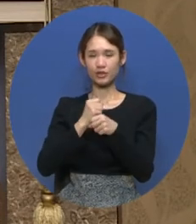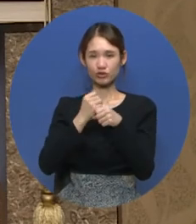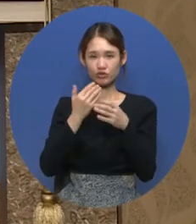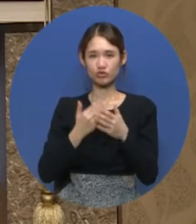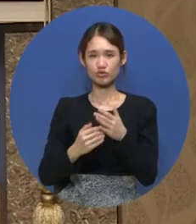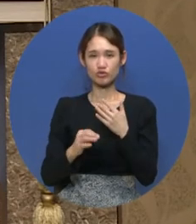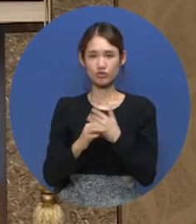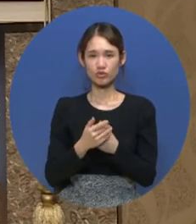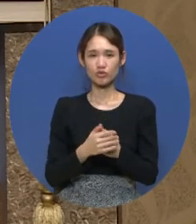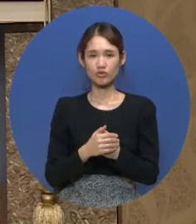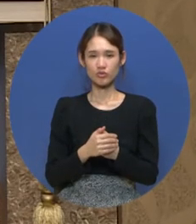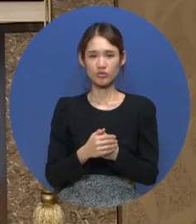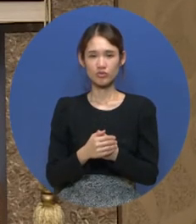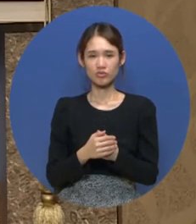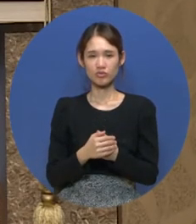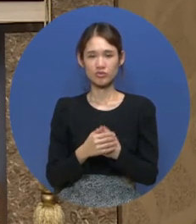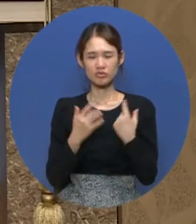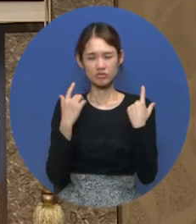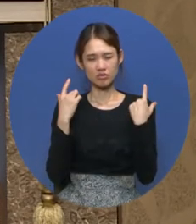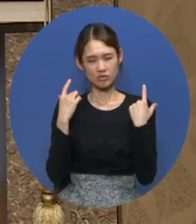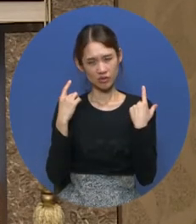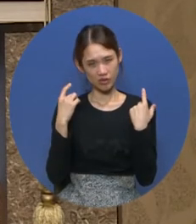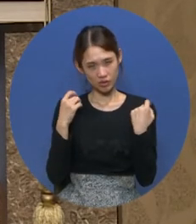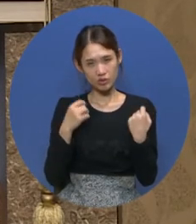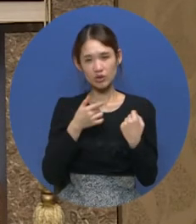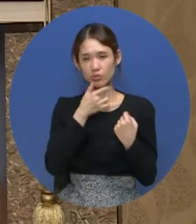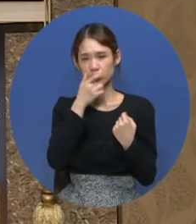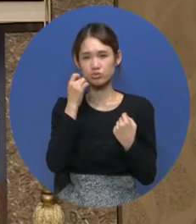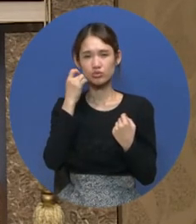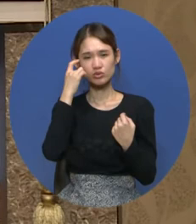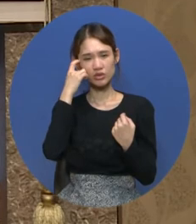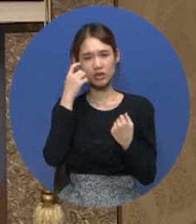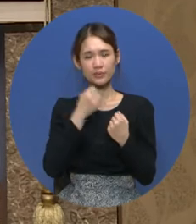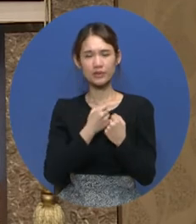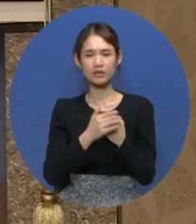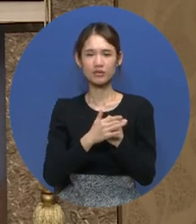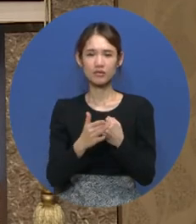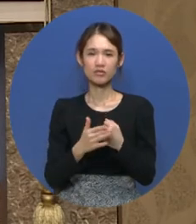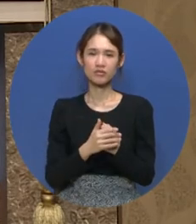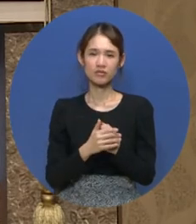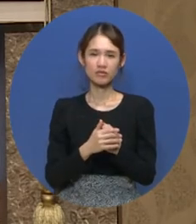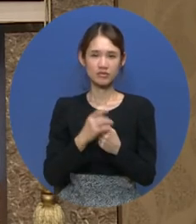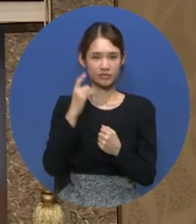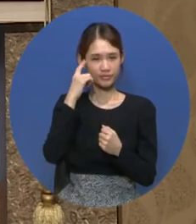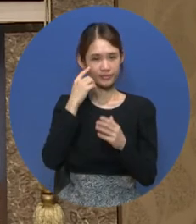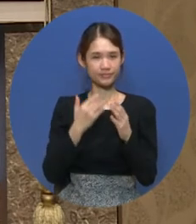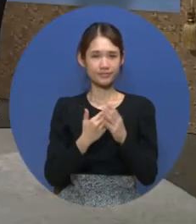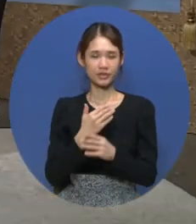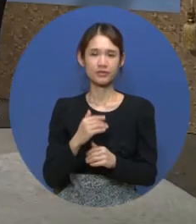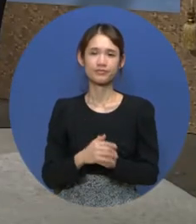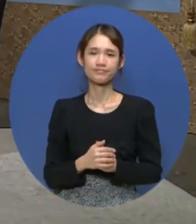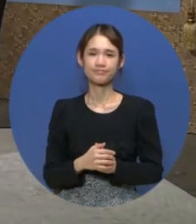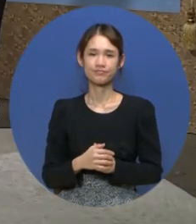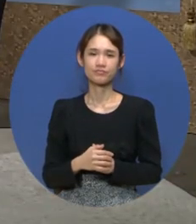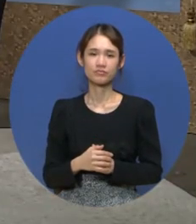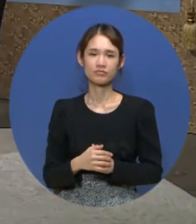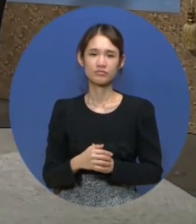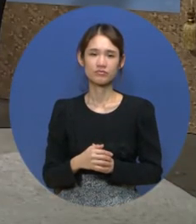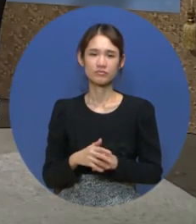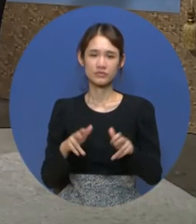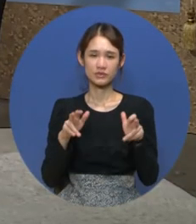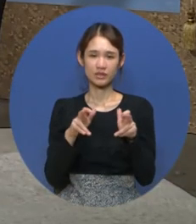부분들이 아직도 부족하다고 생각을 하기 때문에 개선을 해야 된다 4 영상을 하고 있습니다 음 그러니까